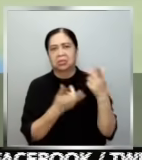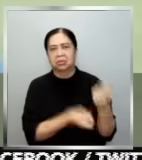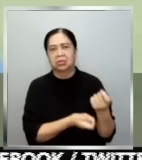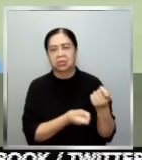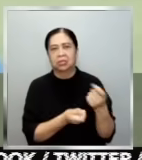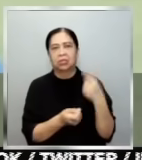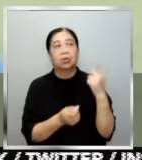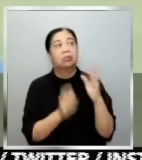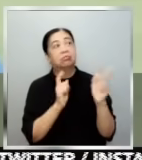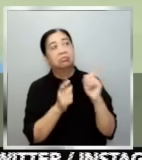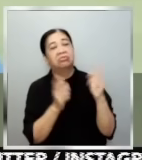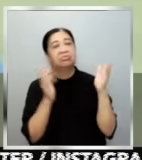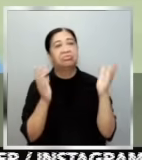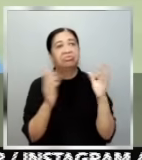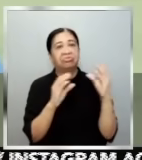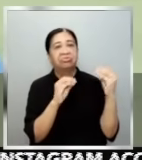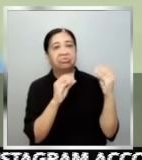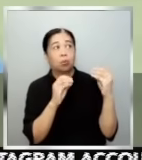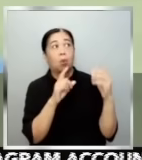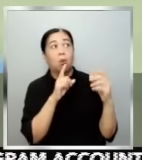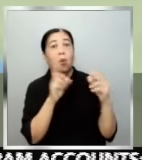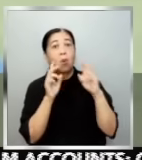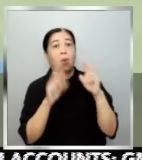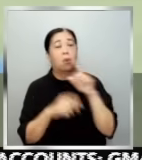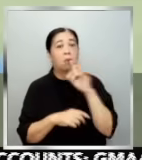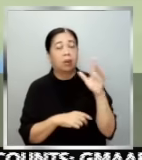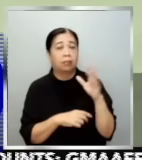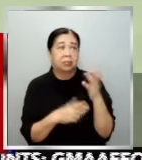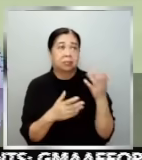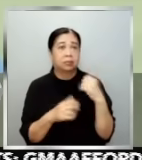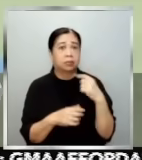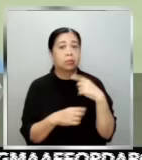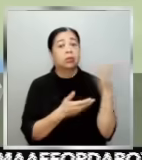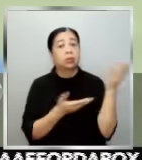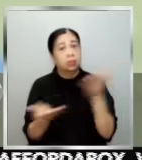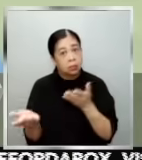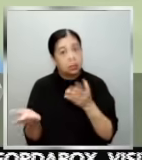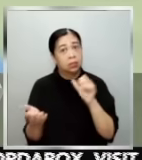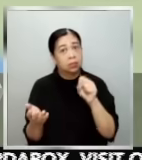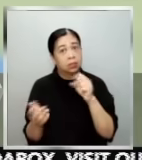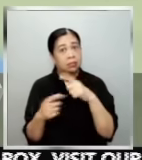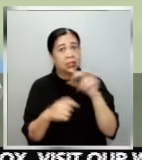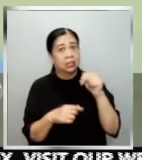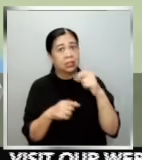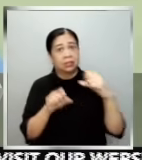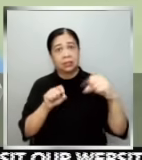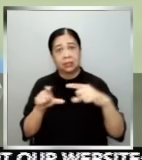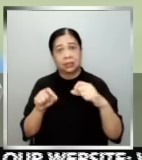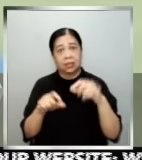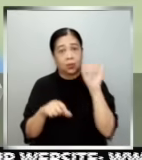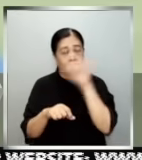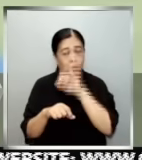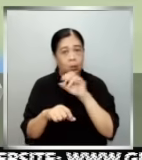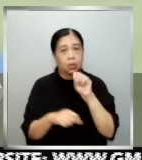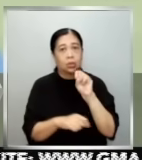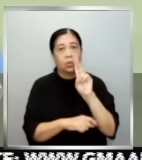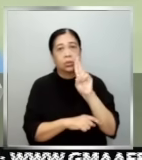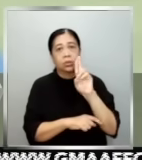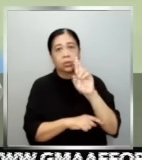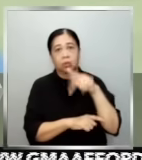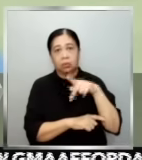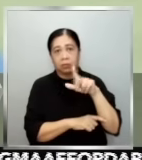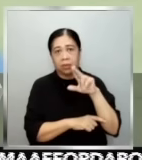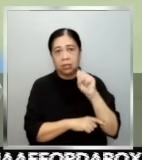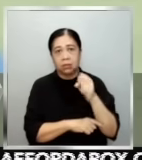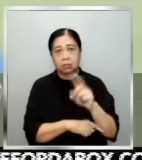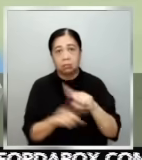chitchat no ah of course they will supply because they need to sell their surplus no pero at what price